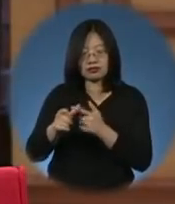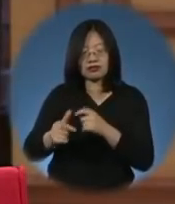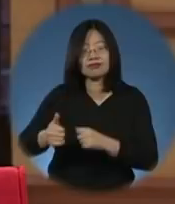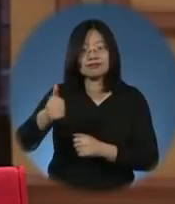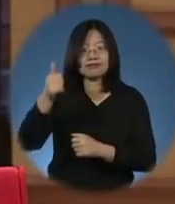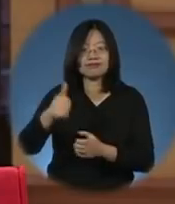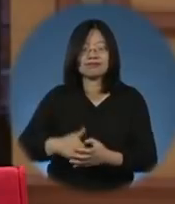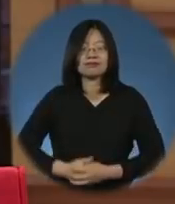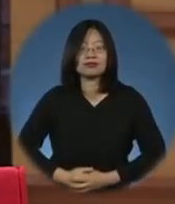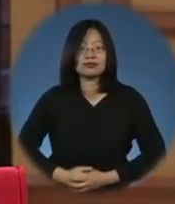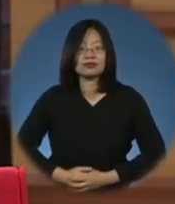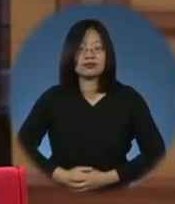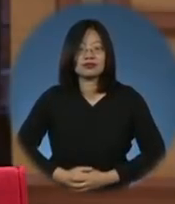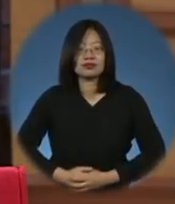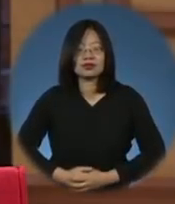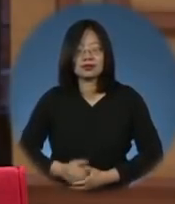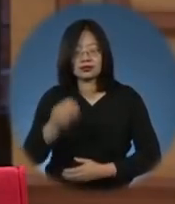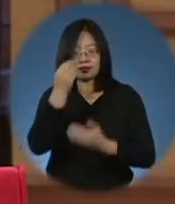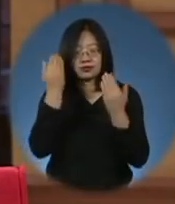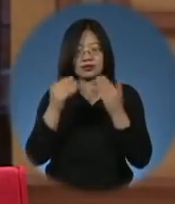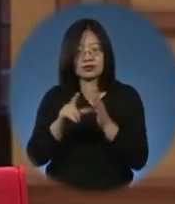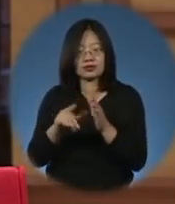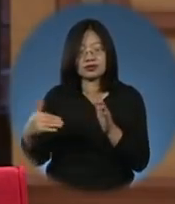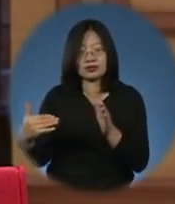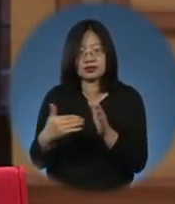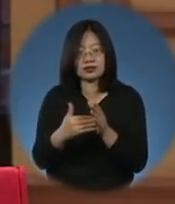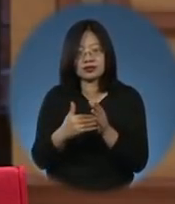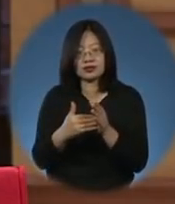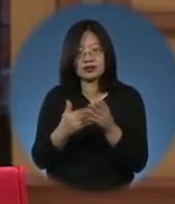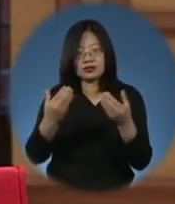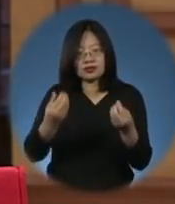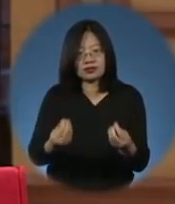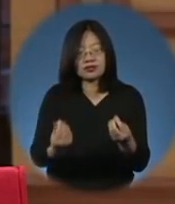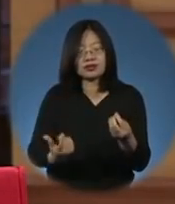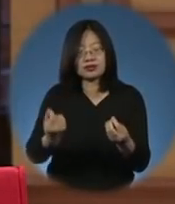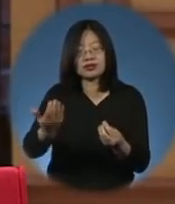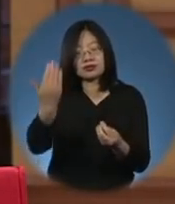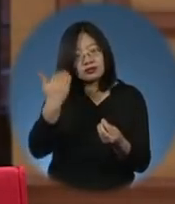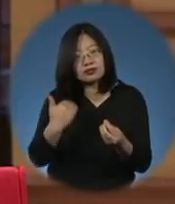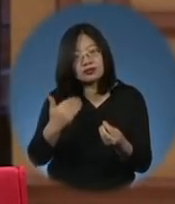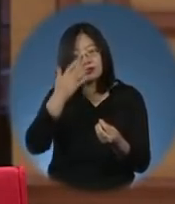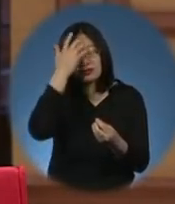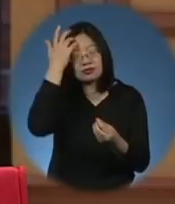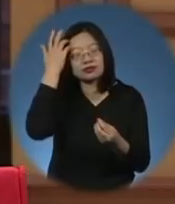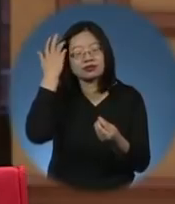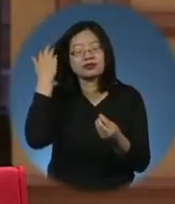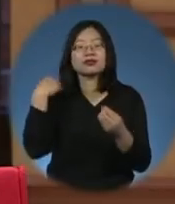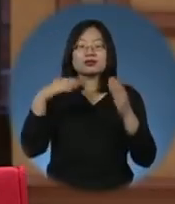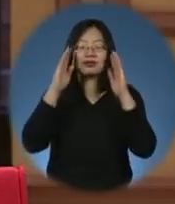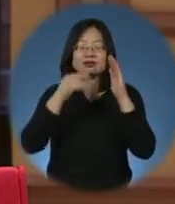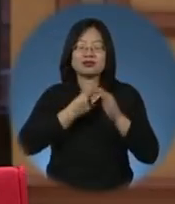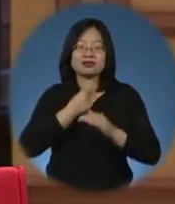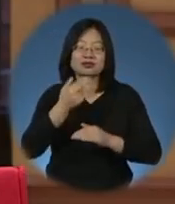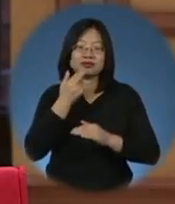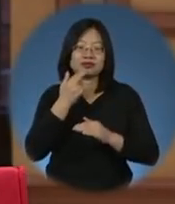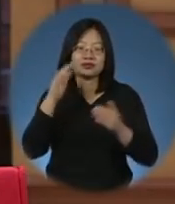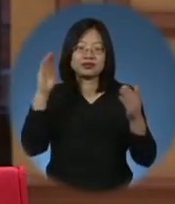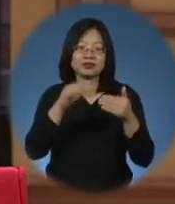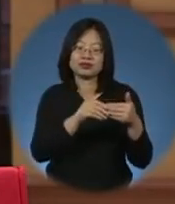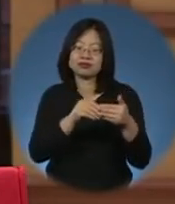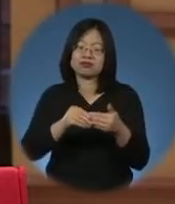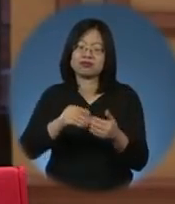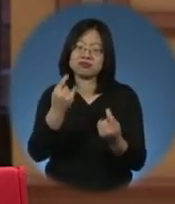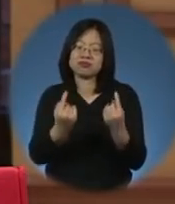좋습니다. 예. 그냥 전혀 고등학교 때까지 이제 마치고 바로 들어온 애 와서 사실 공부하고 싶은 마음도 없는 애들 데리고 하는